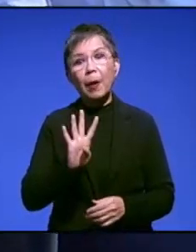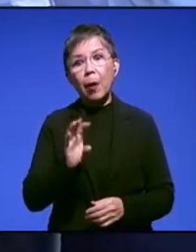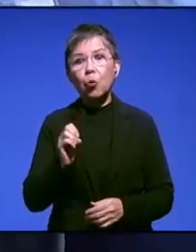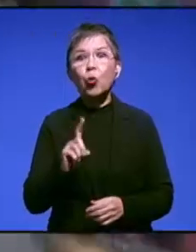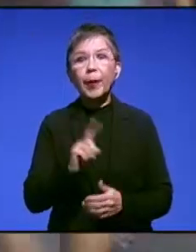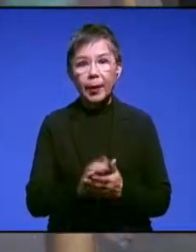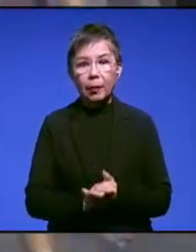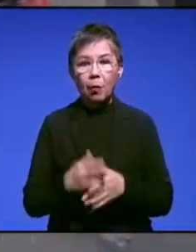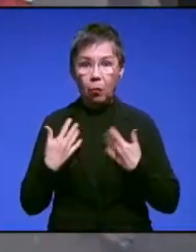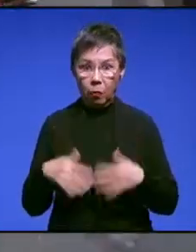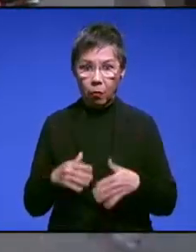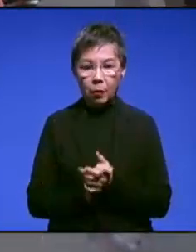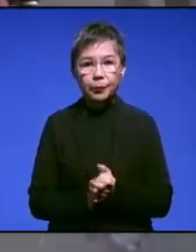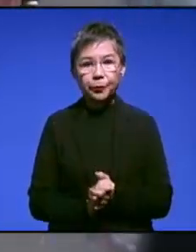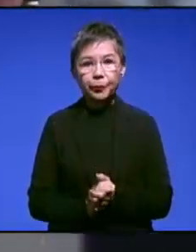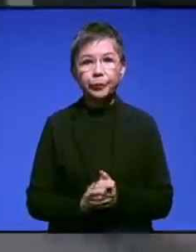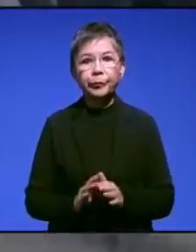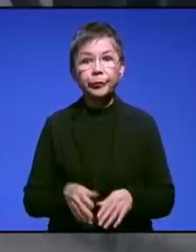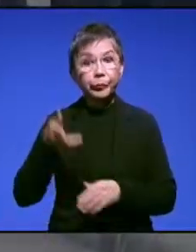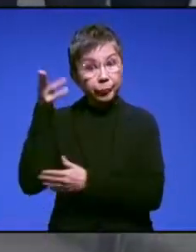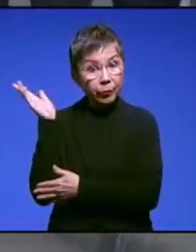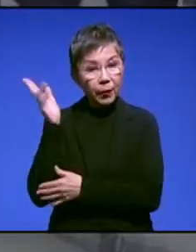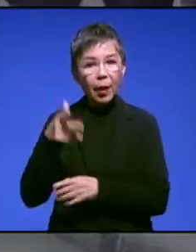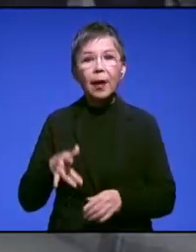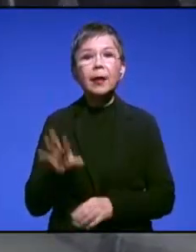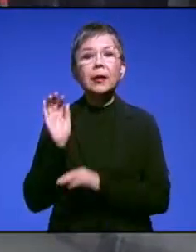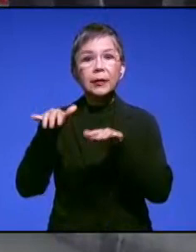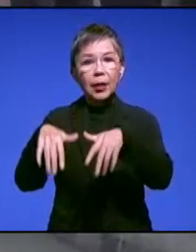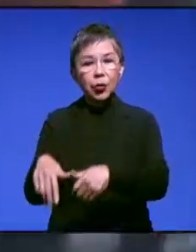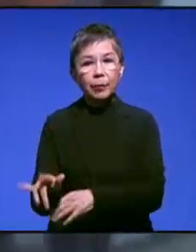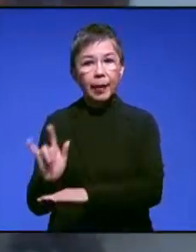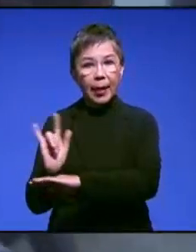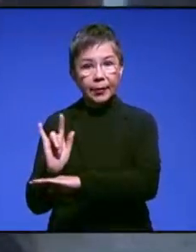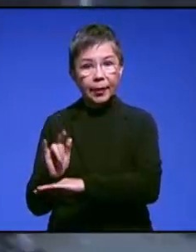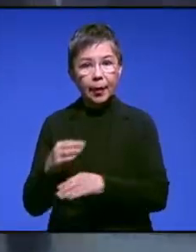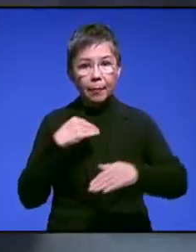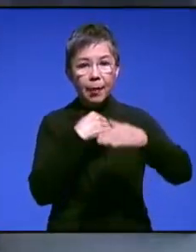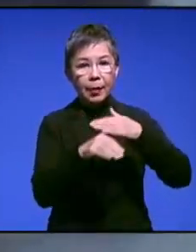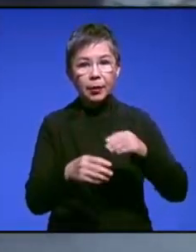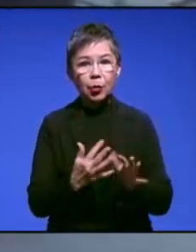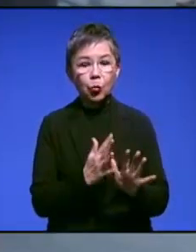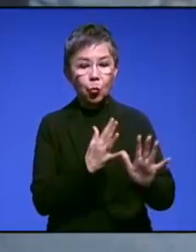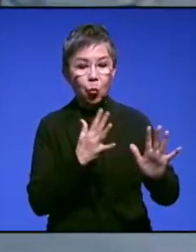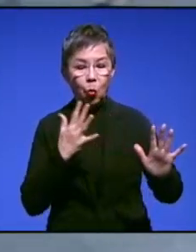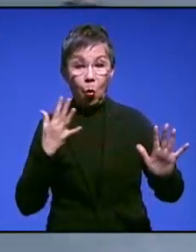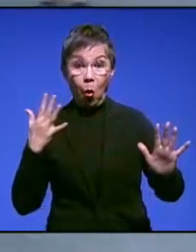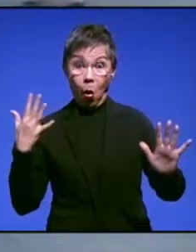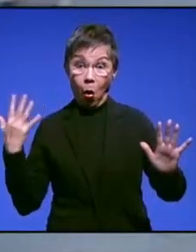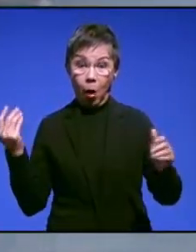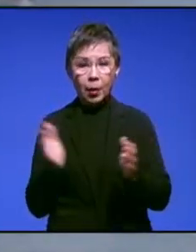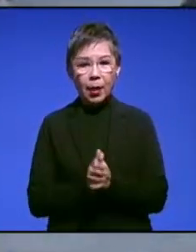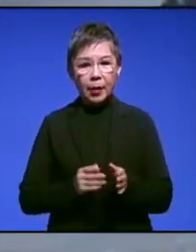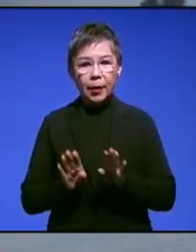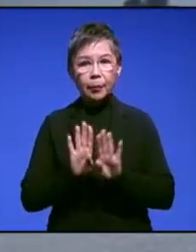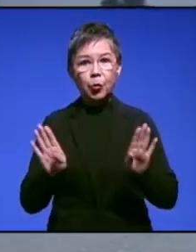begitu. Kondisi serupa pun terekam di stasiun Bekasi pagi tadi. Batasan penumpang berimbas antrian panjang di